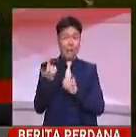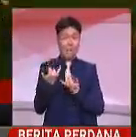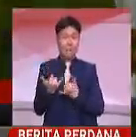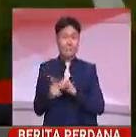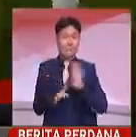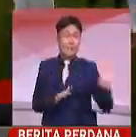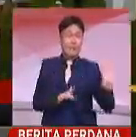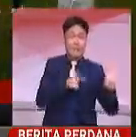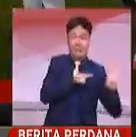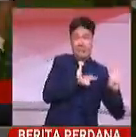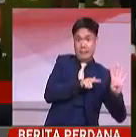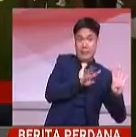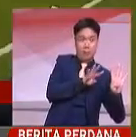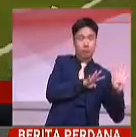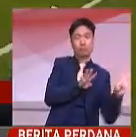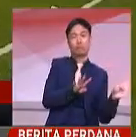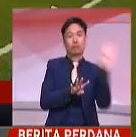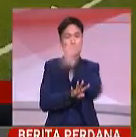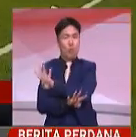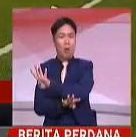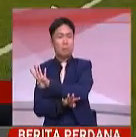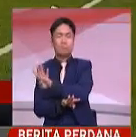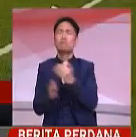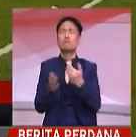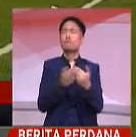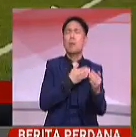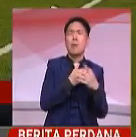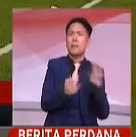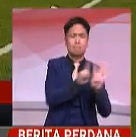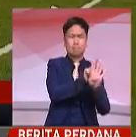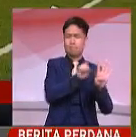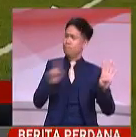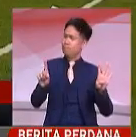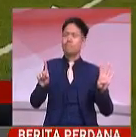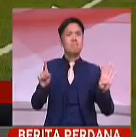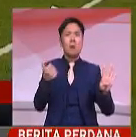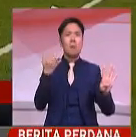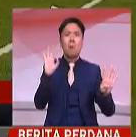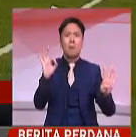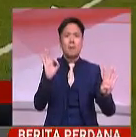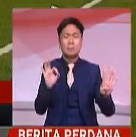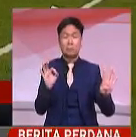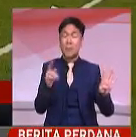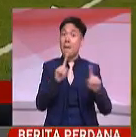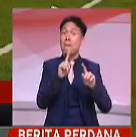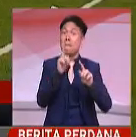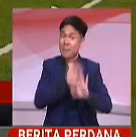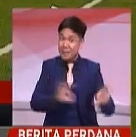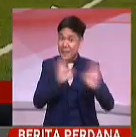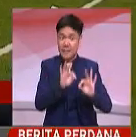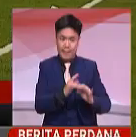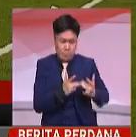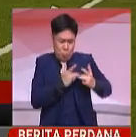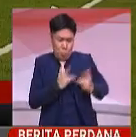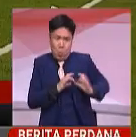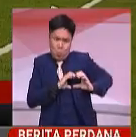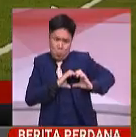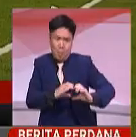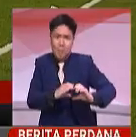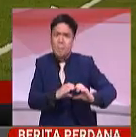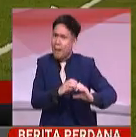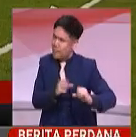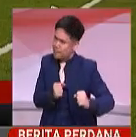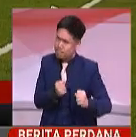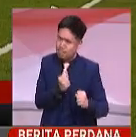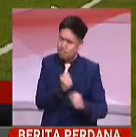saya pun tak kisah pun ikut mana position yang coach letak. Apa yang paling penting adalah komitmen pada setiap latihan, saya akan bagi yang terbaik